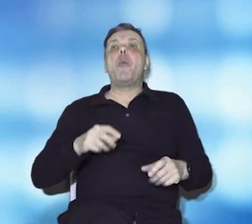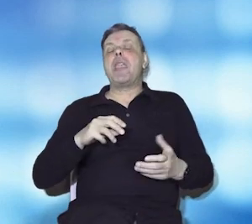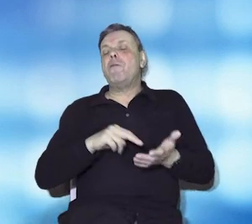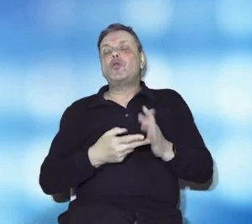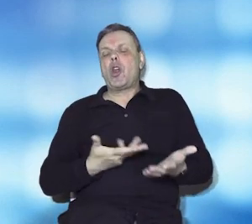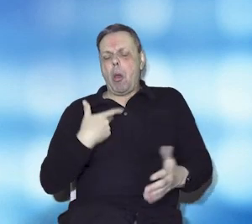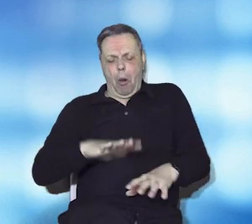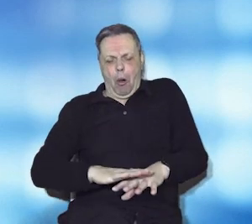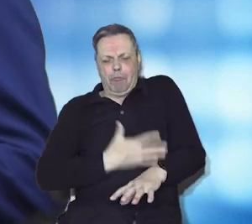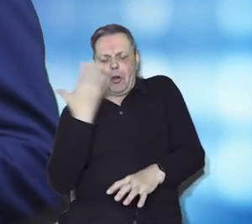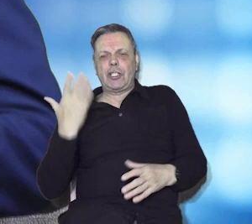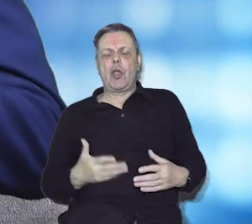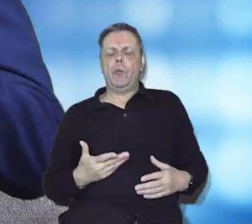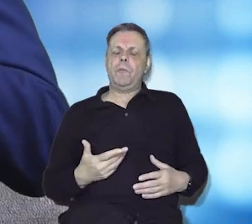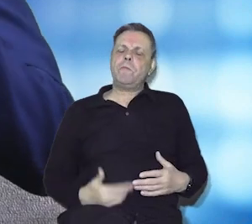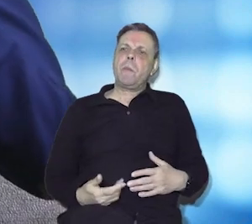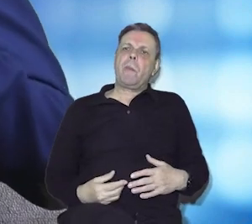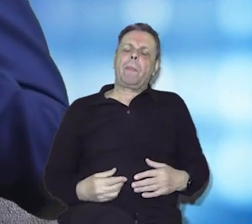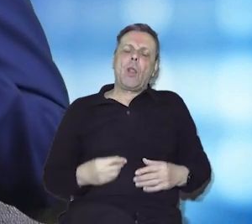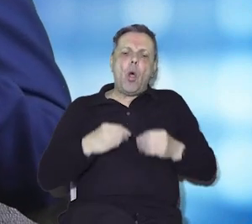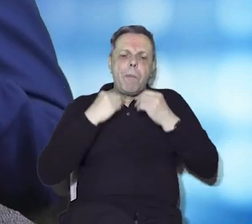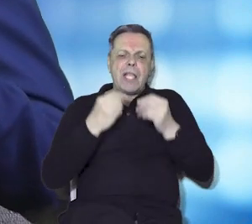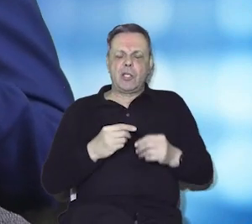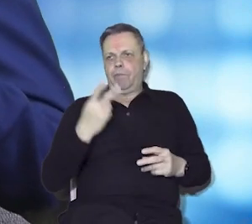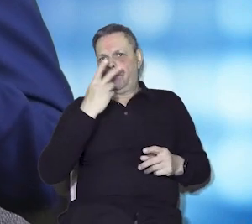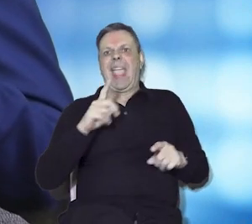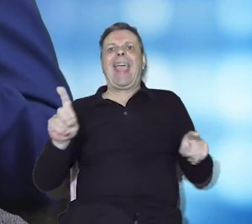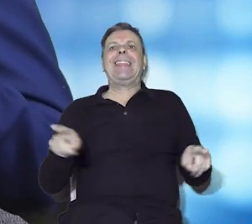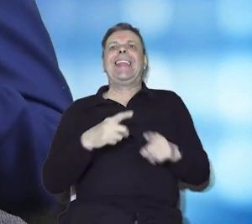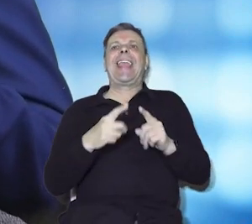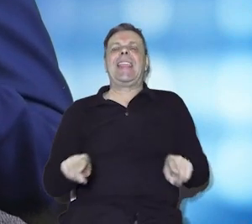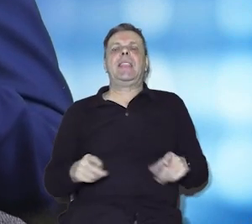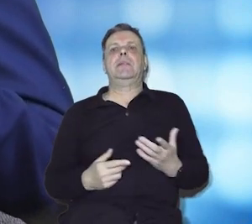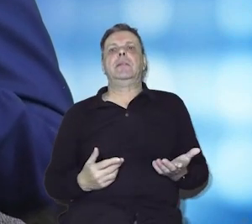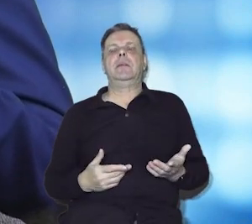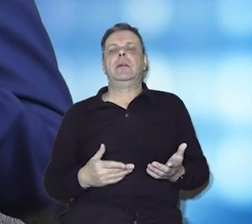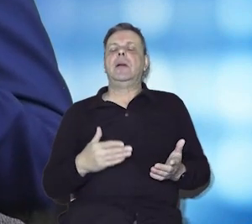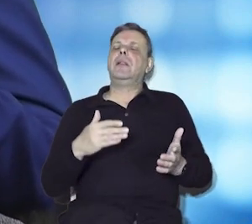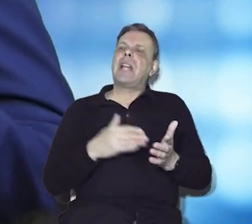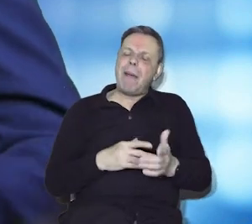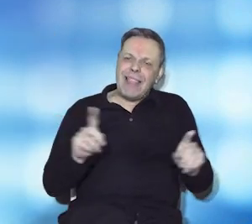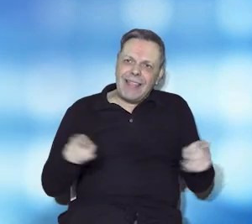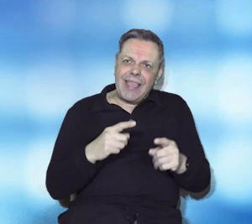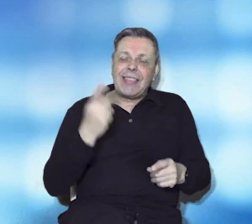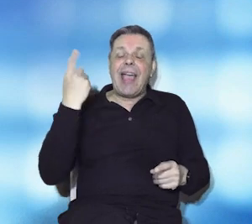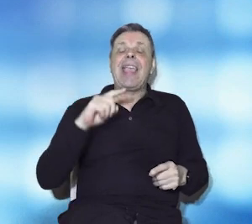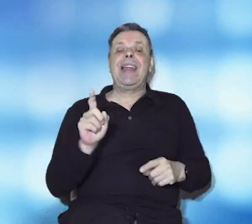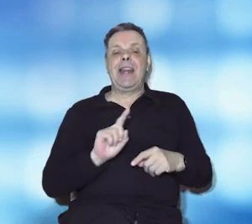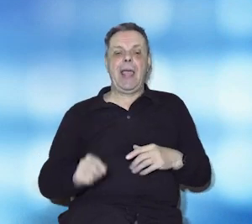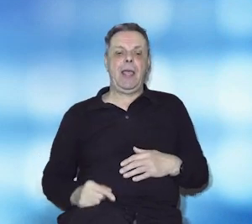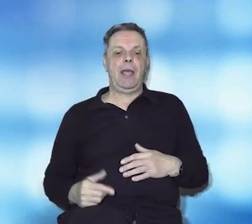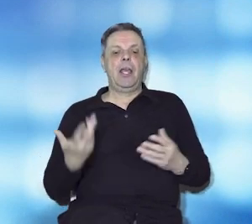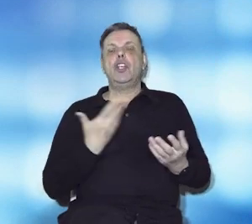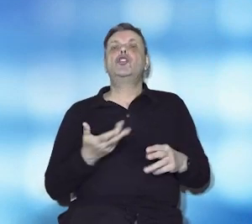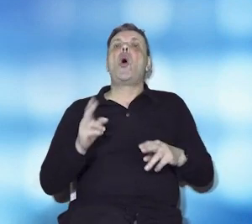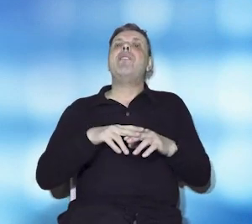jel? A objasnite nam, dirigenti, trebate ga ili ne trebate? Pa gledajte, što je više